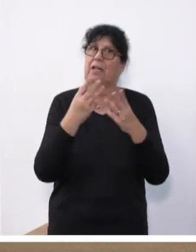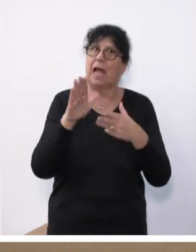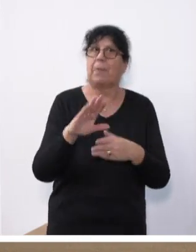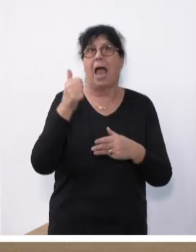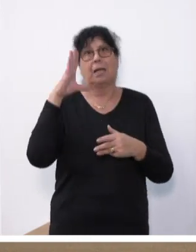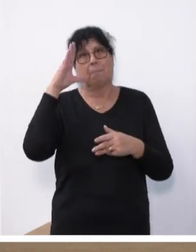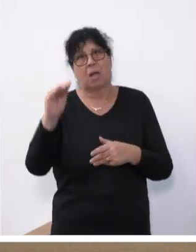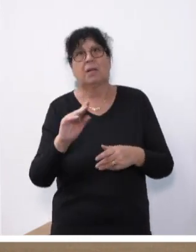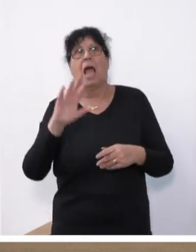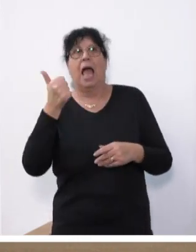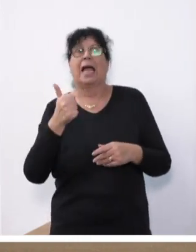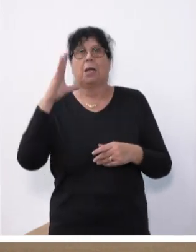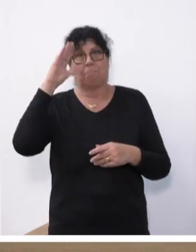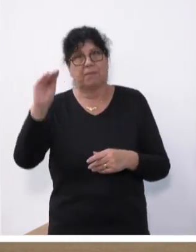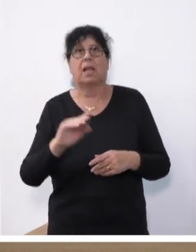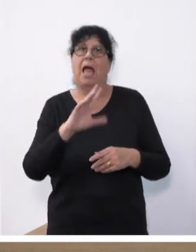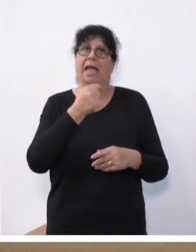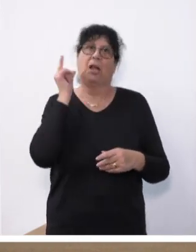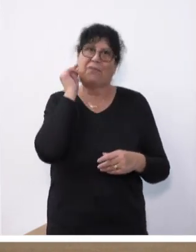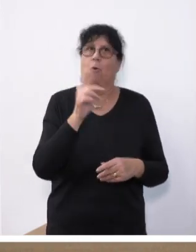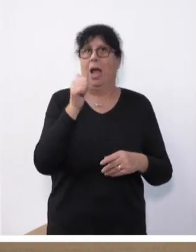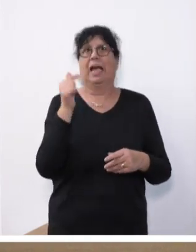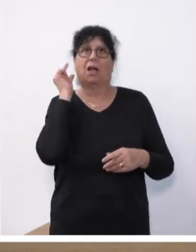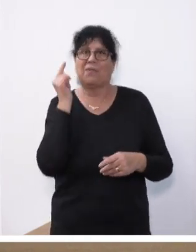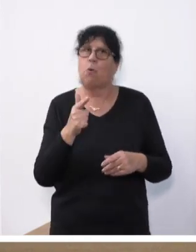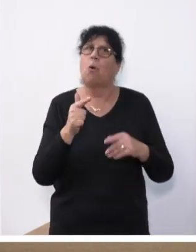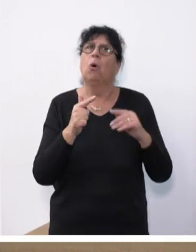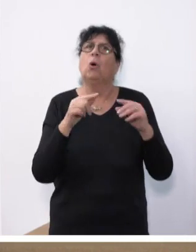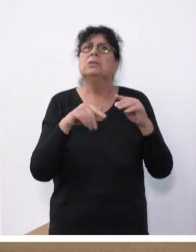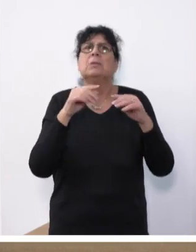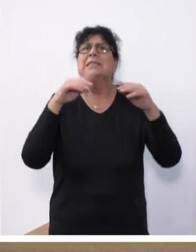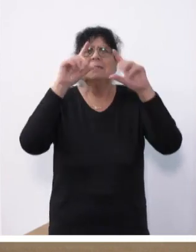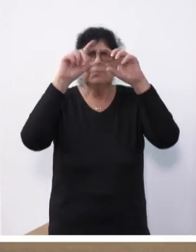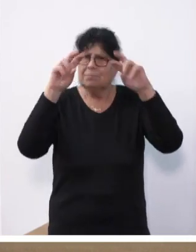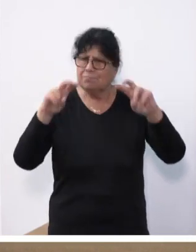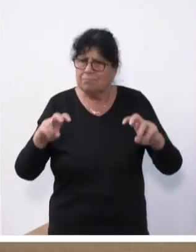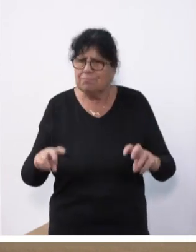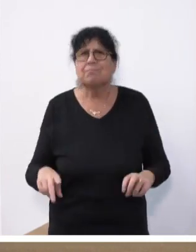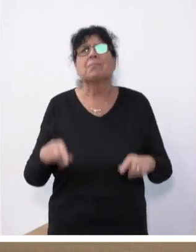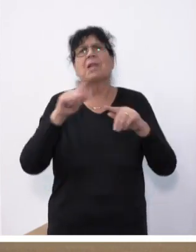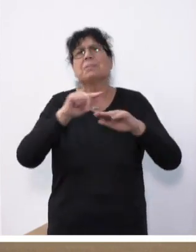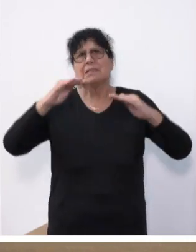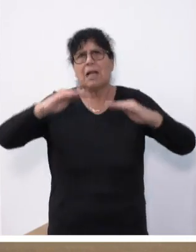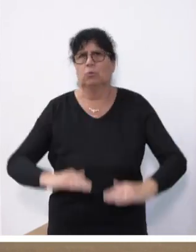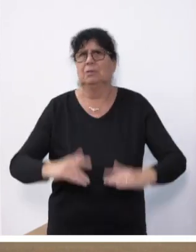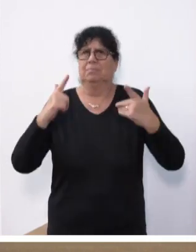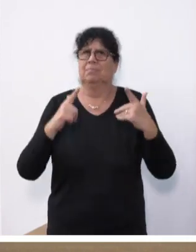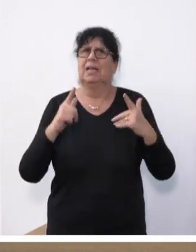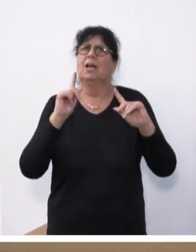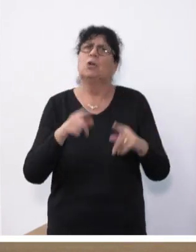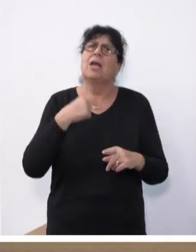und eine Frau ist, und differenziert dies dann bis zur grotesken Unkenntlichkeit. Durch